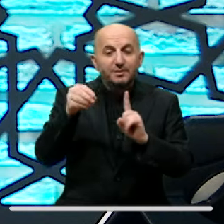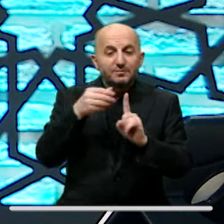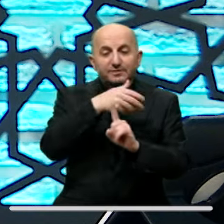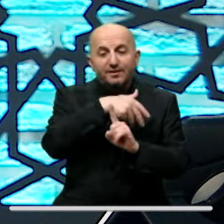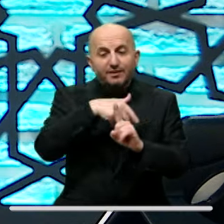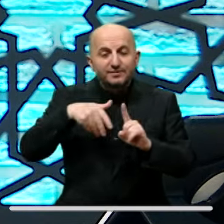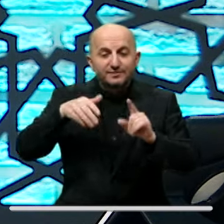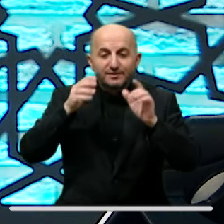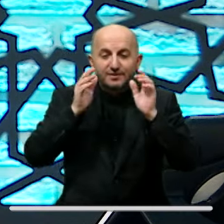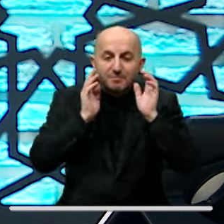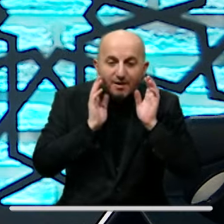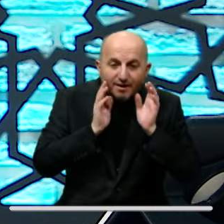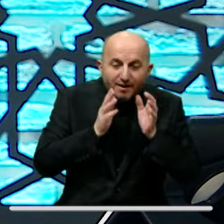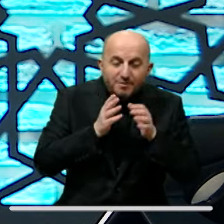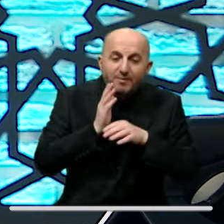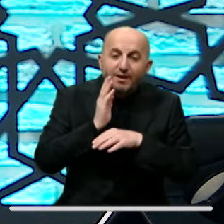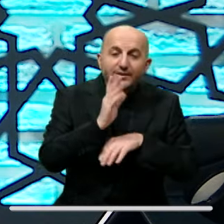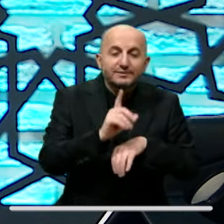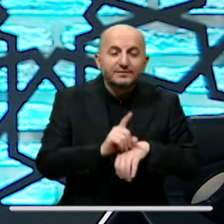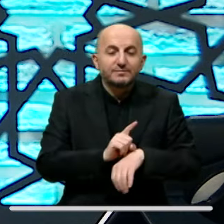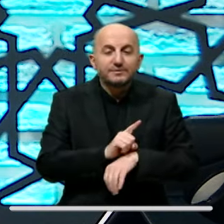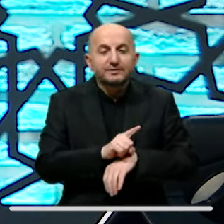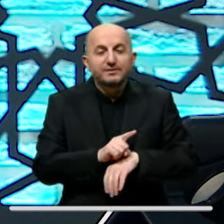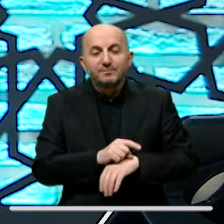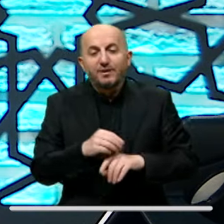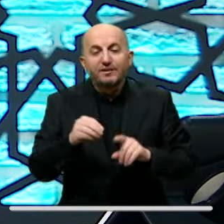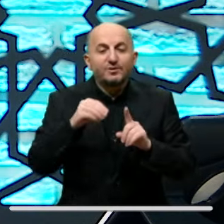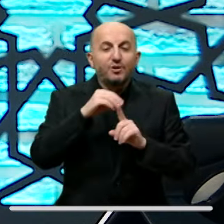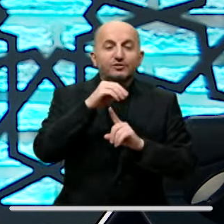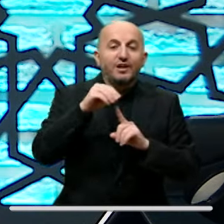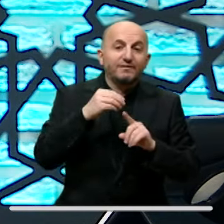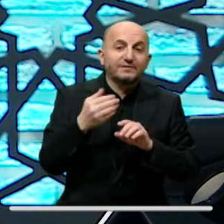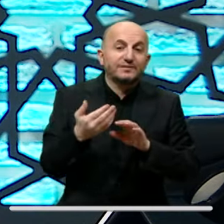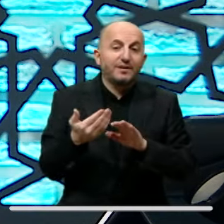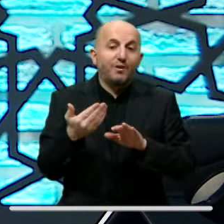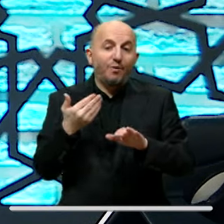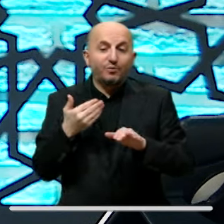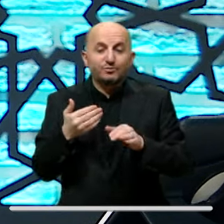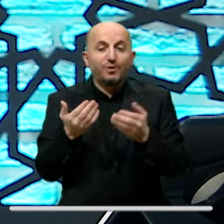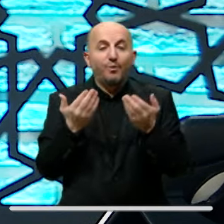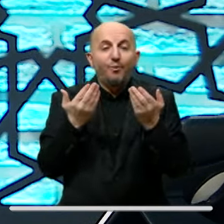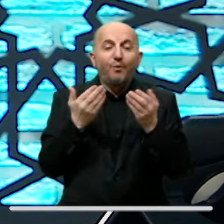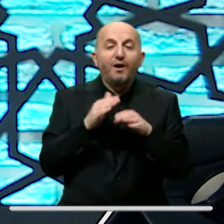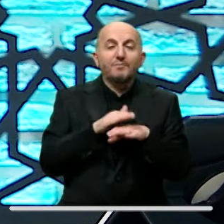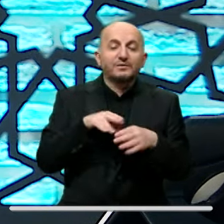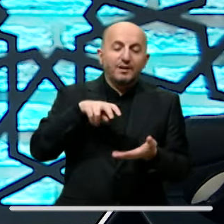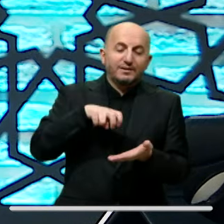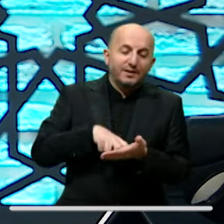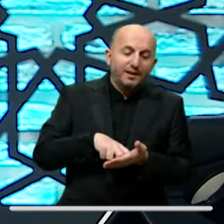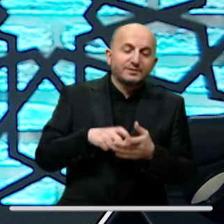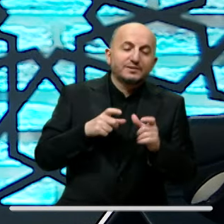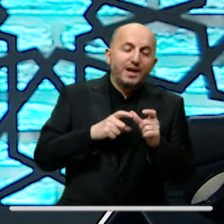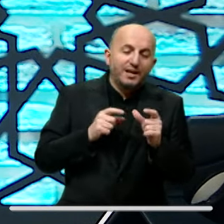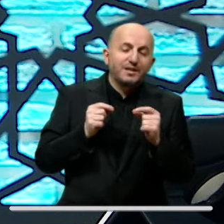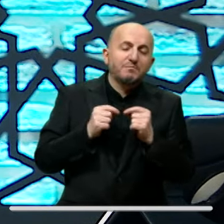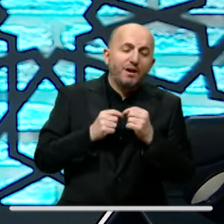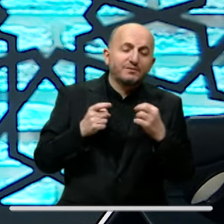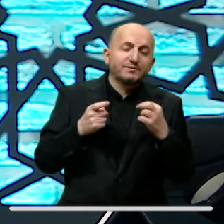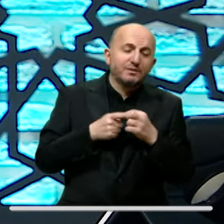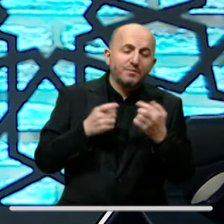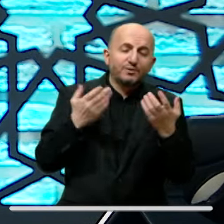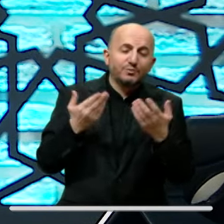kılmaya gittiğimizde Hoca Efendi'den önce bitiriyoruz diyor duaları. Yani Tahiyyat, Salli Barik ve Rabbena